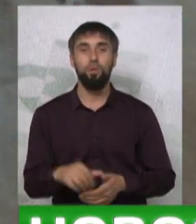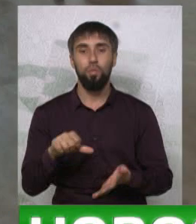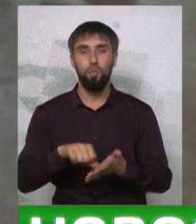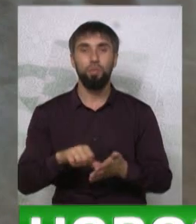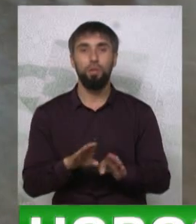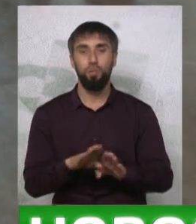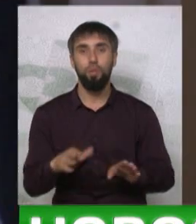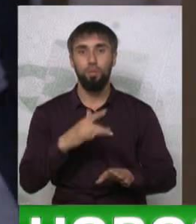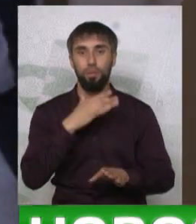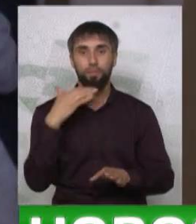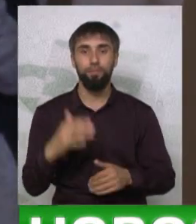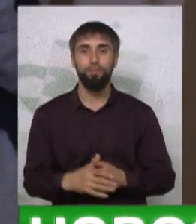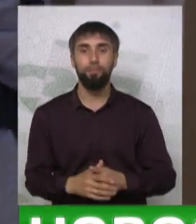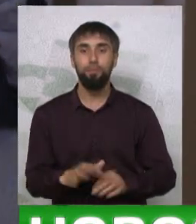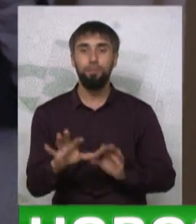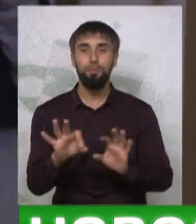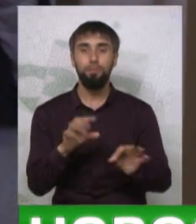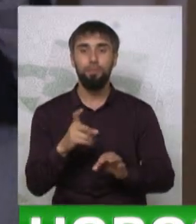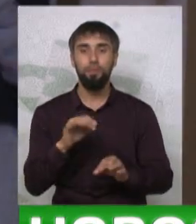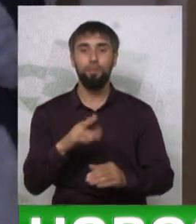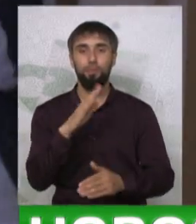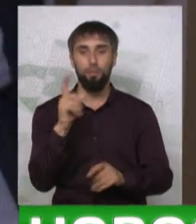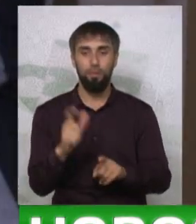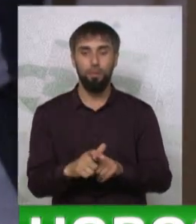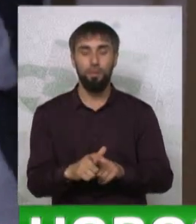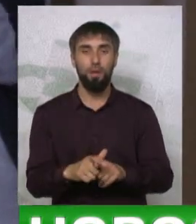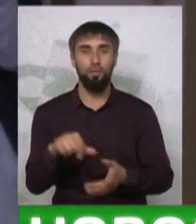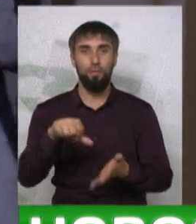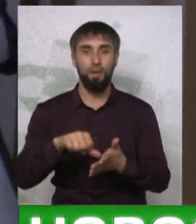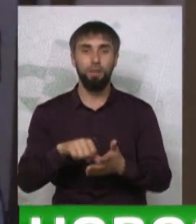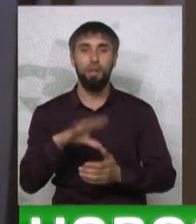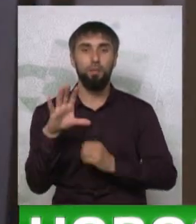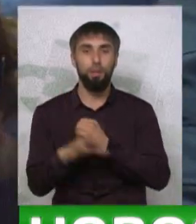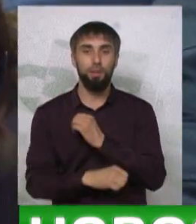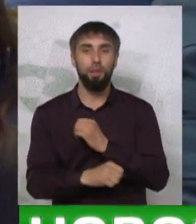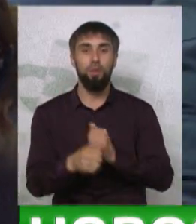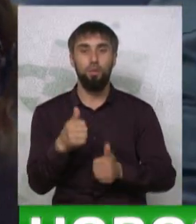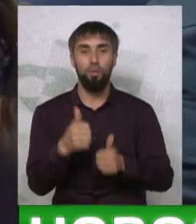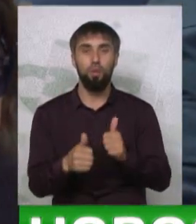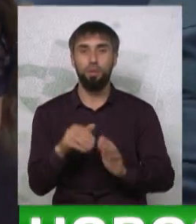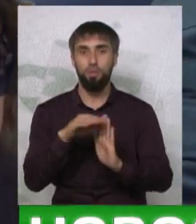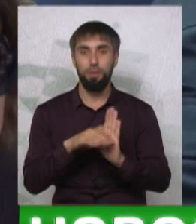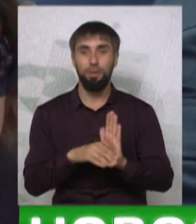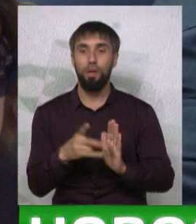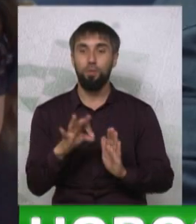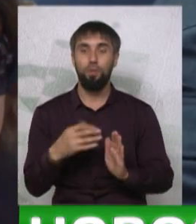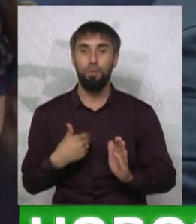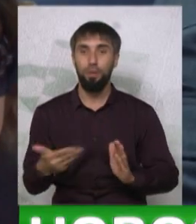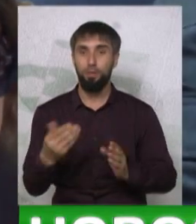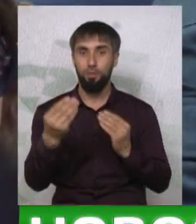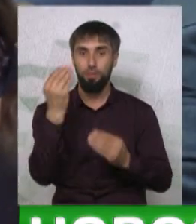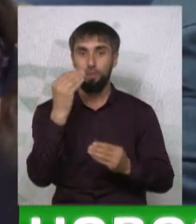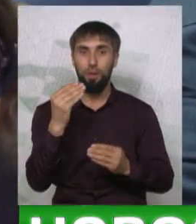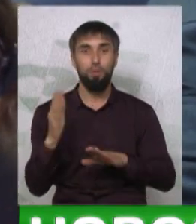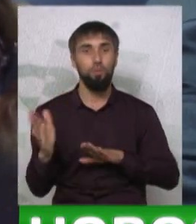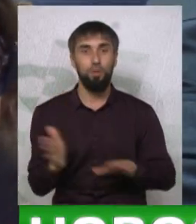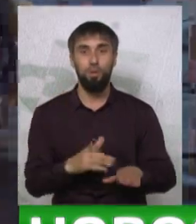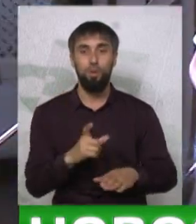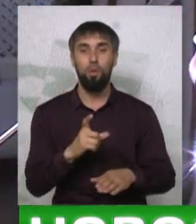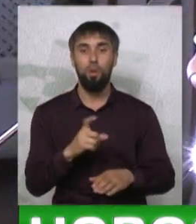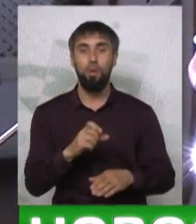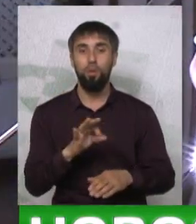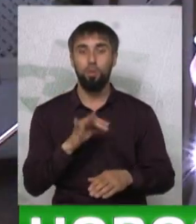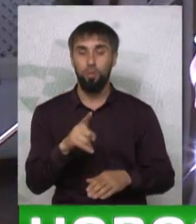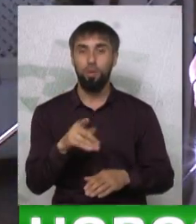участников тоже много. Отборочный этап завершился выступлением последнего конкурсанта в списке. Ну а мы напоминаем, прошедший отбор в